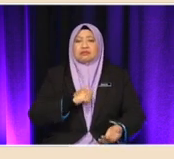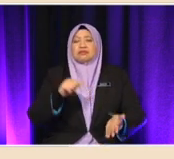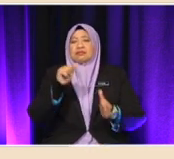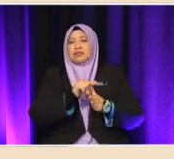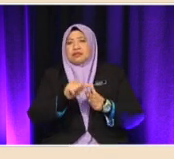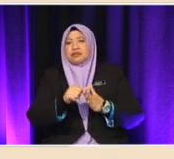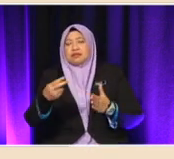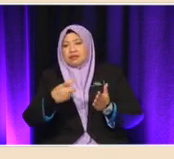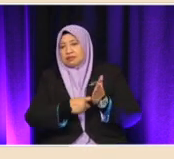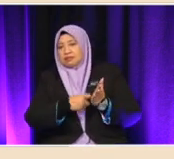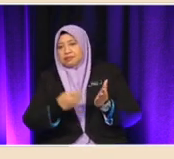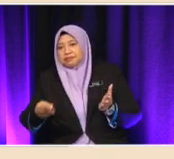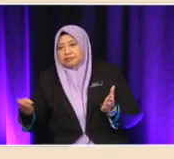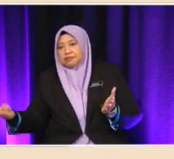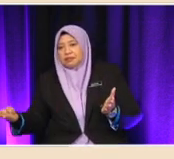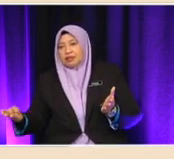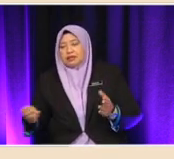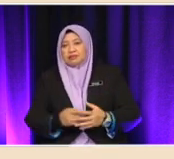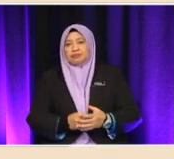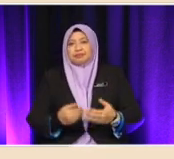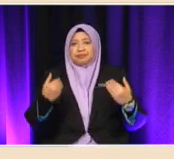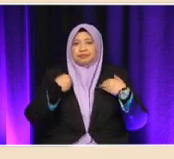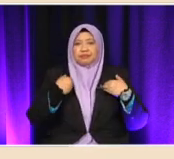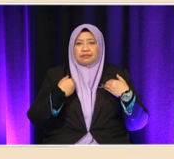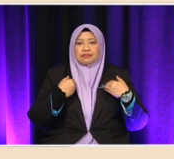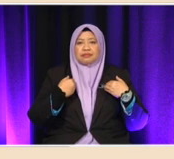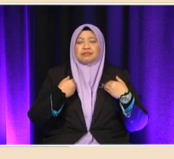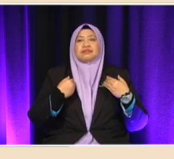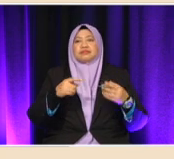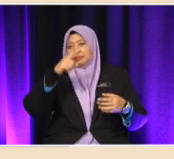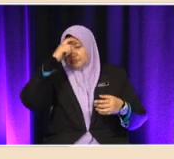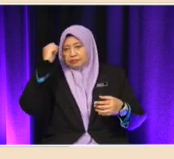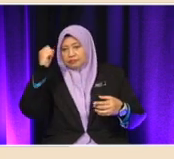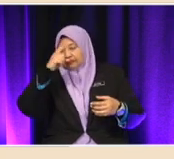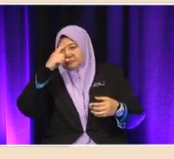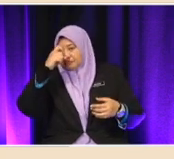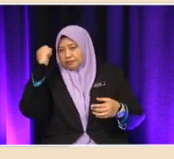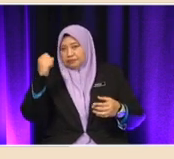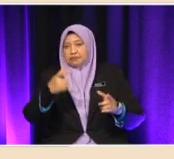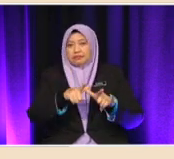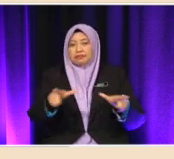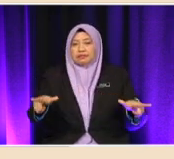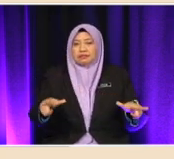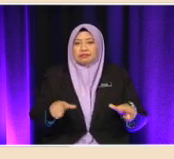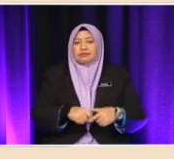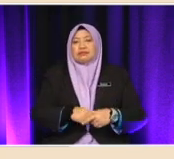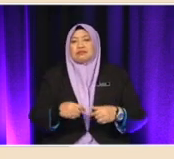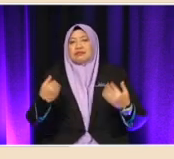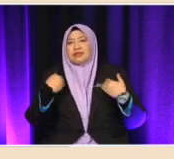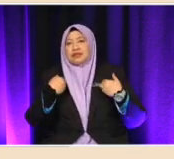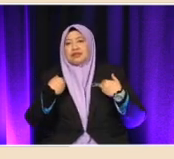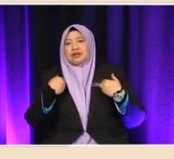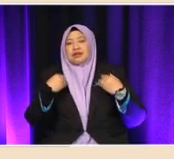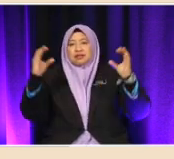harga barang tersebut dan kita juga ada faktor-faktor lain yaitu faktur pengeluaran cuaca dasar